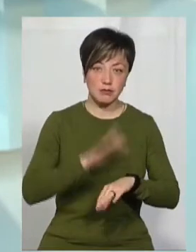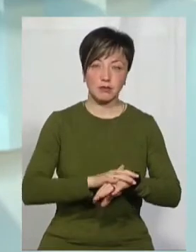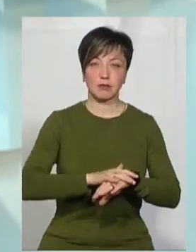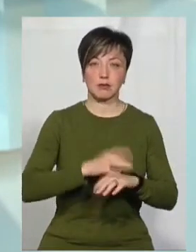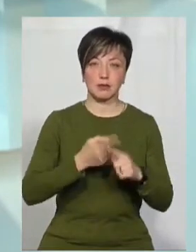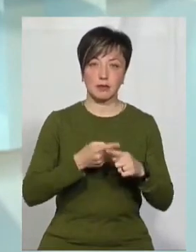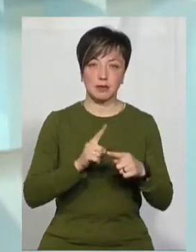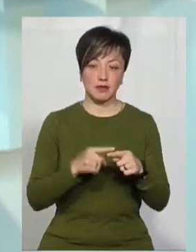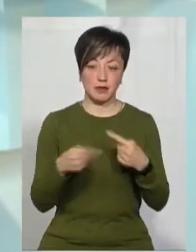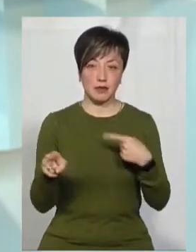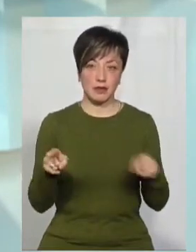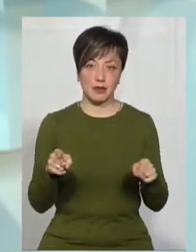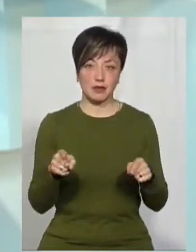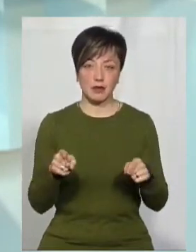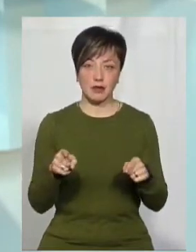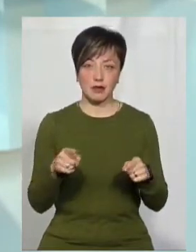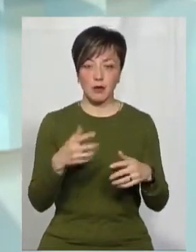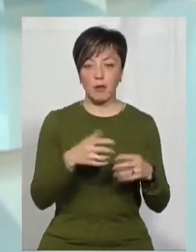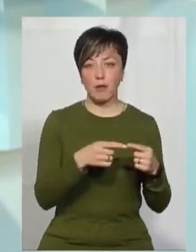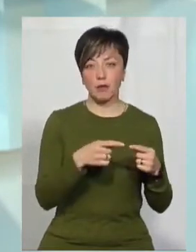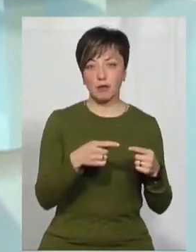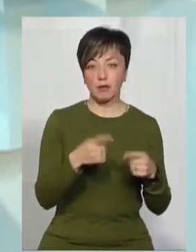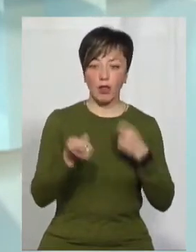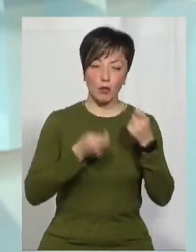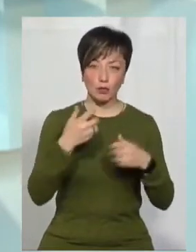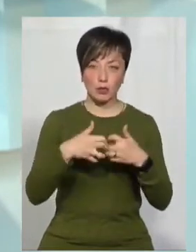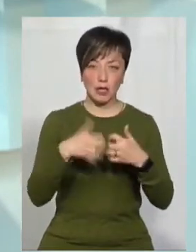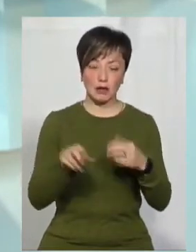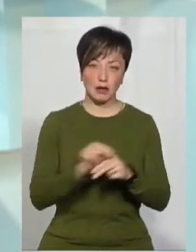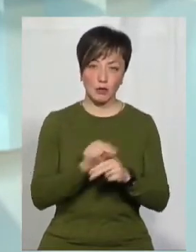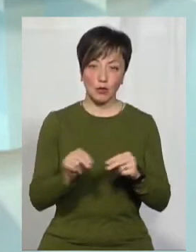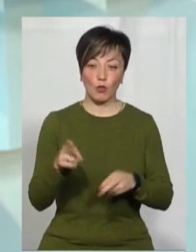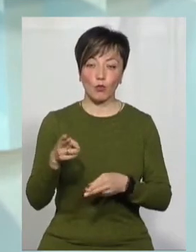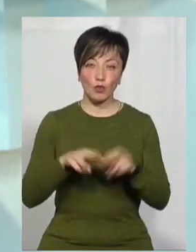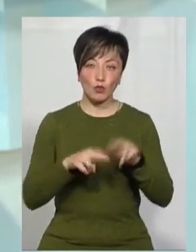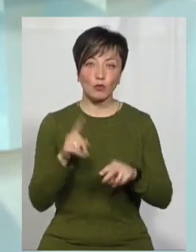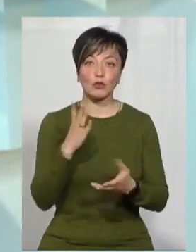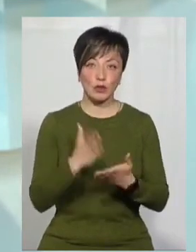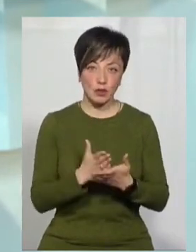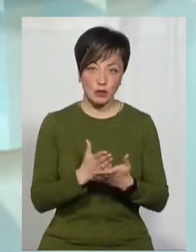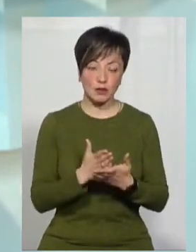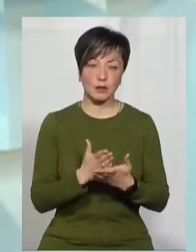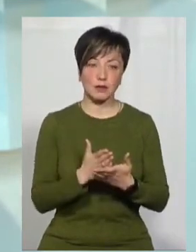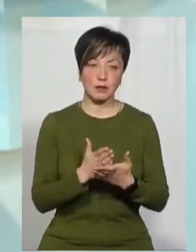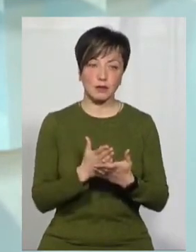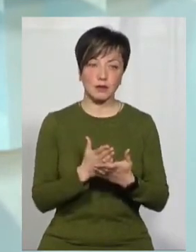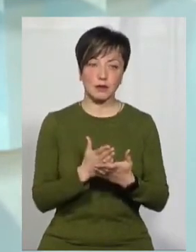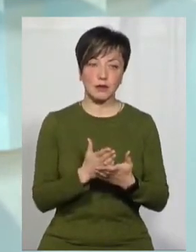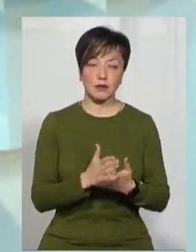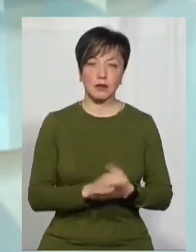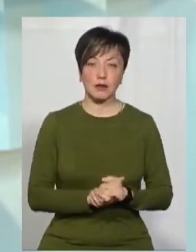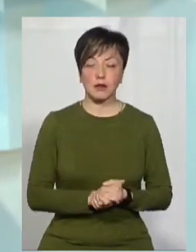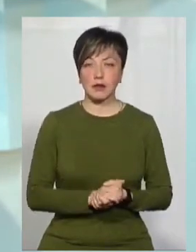ця технологія відрізняється від поточного середнього ремонту, але ми будуємо ту дорогу, яка є, ми будуємо її